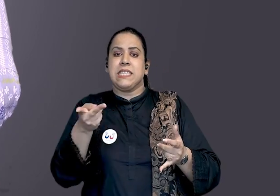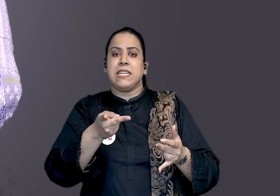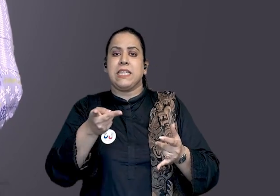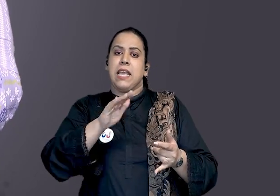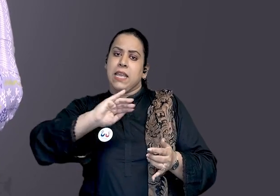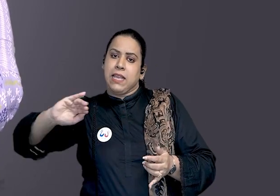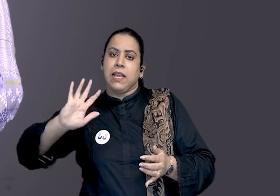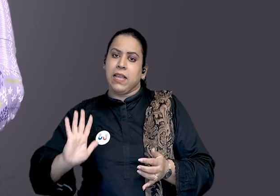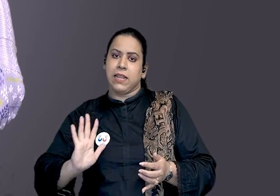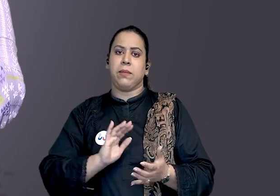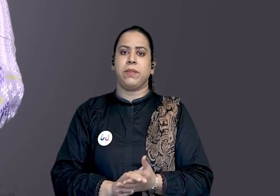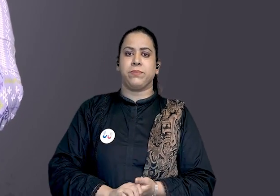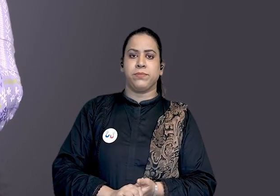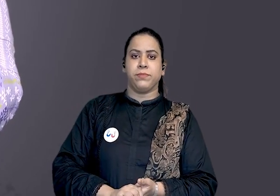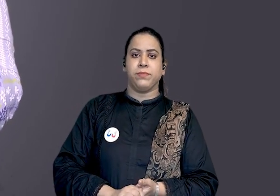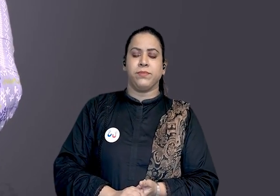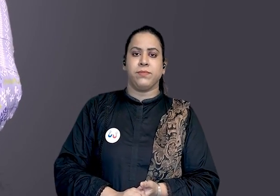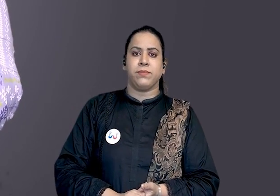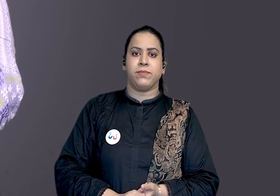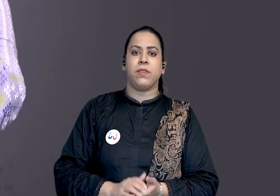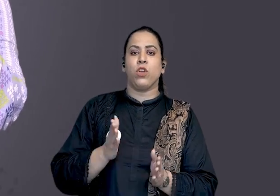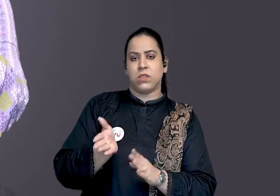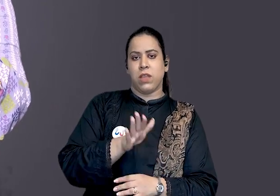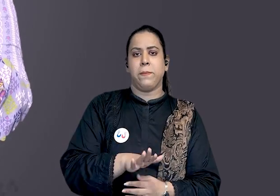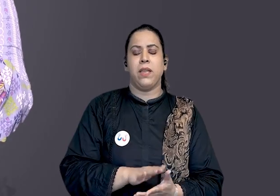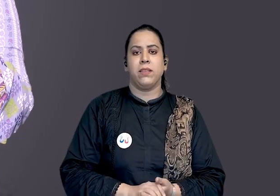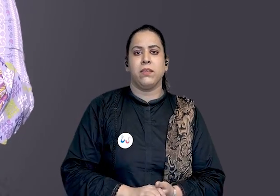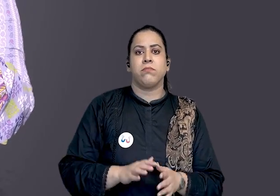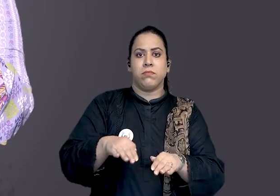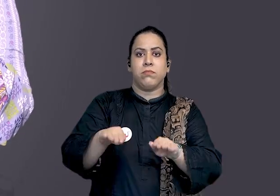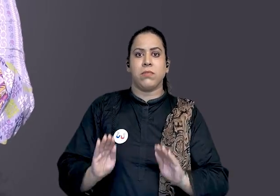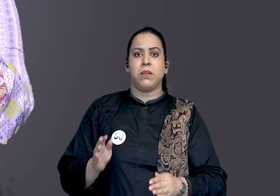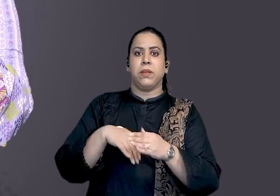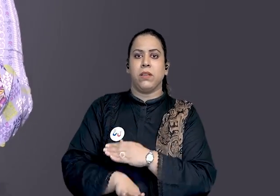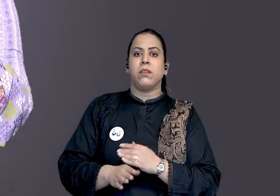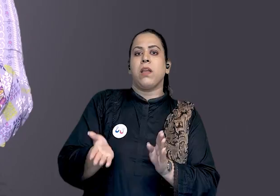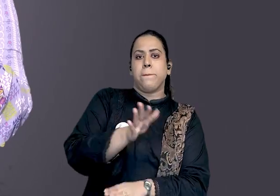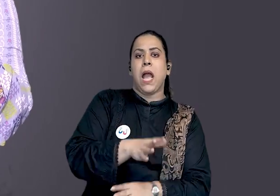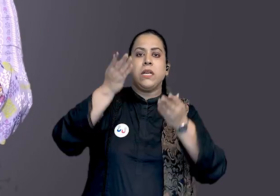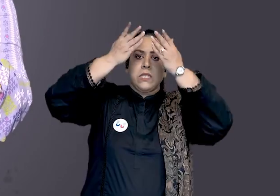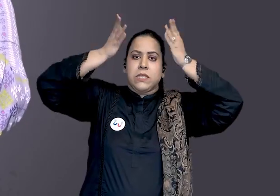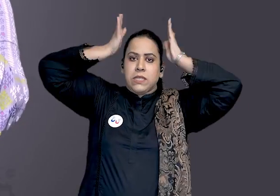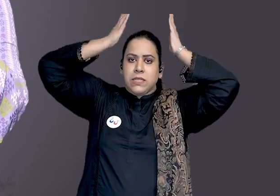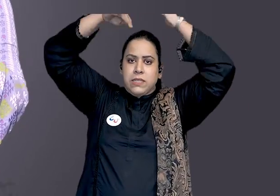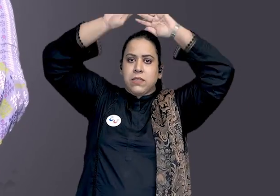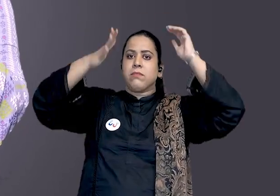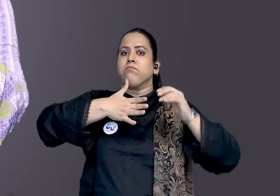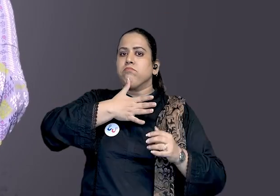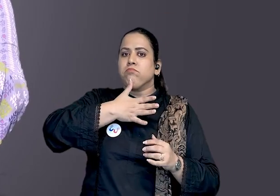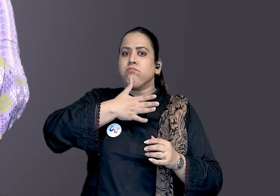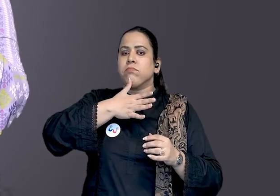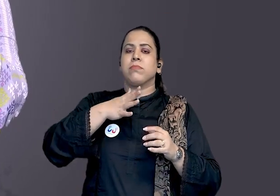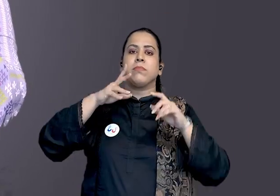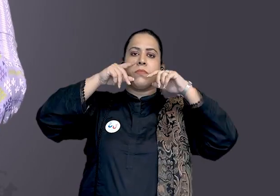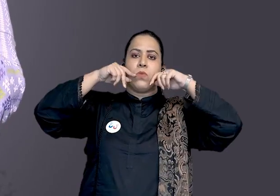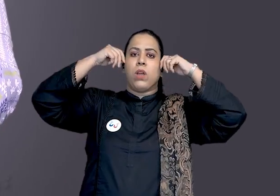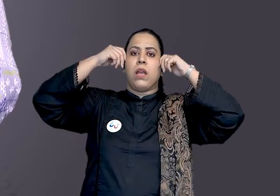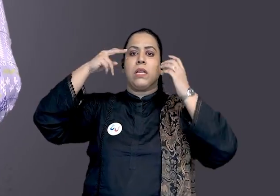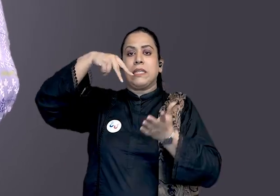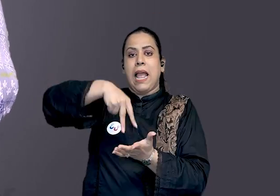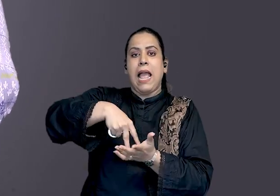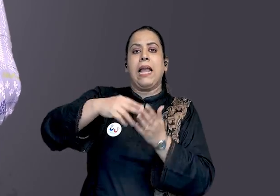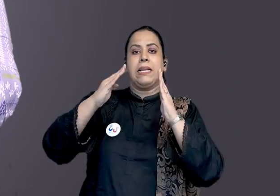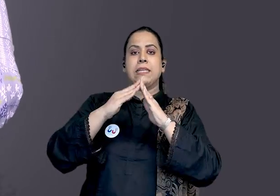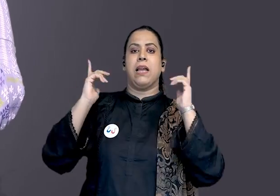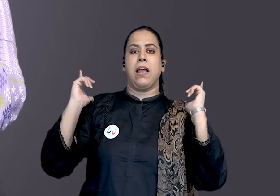और उसके बाद मकबरे के बाद सिख दौर में ये महाराजा खड़क सिंह की रिहाइशगाह रही, जबकि उस वक़्त